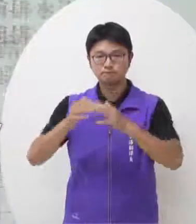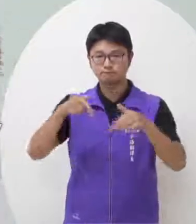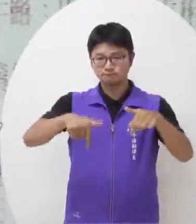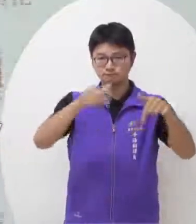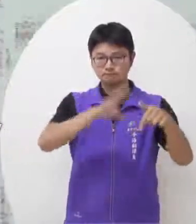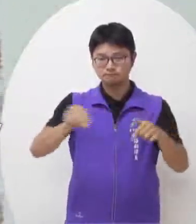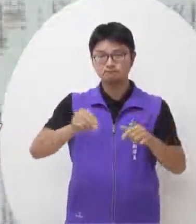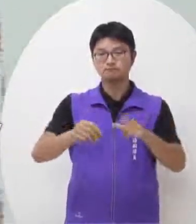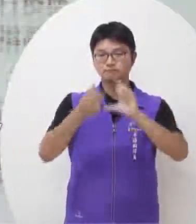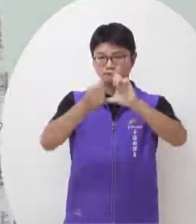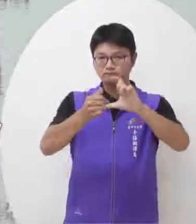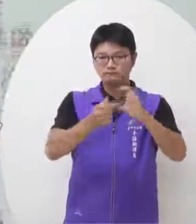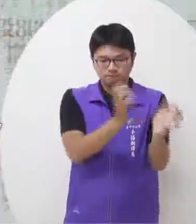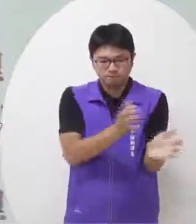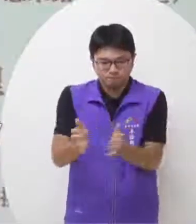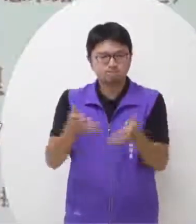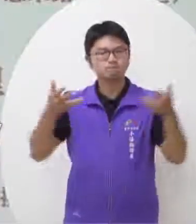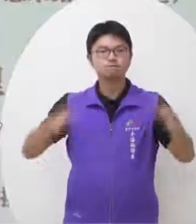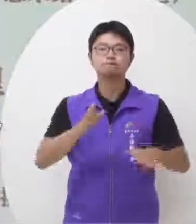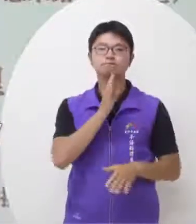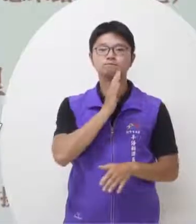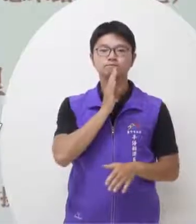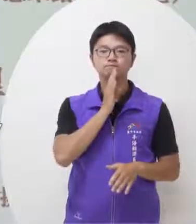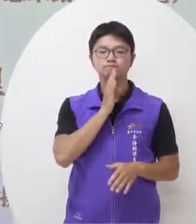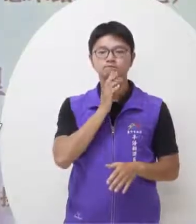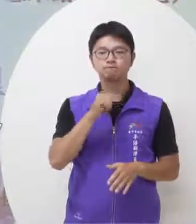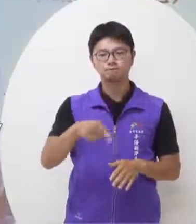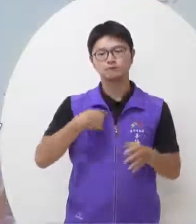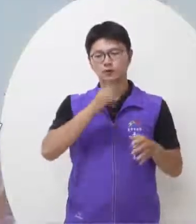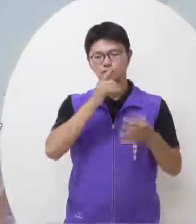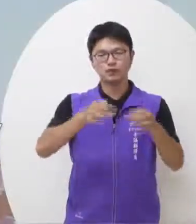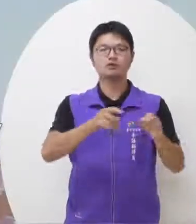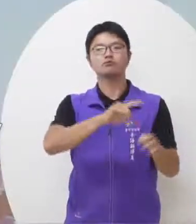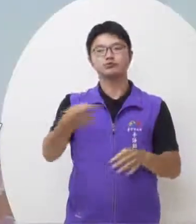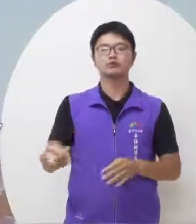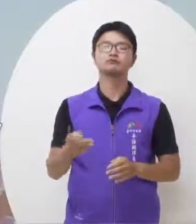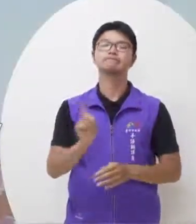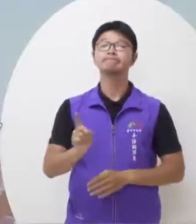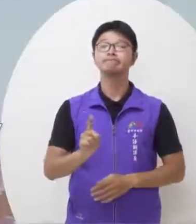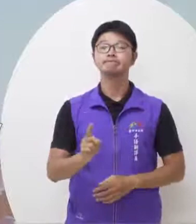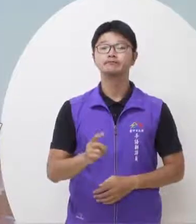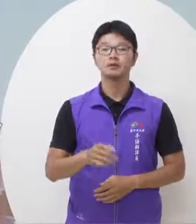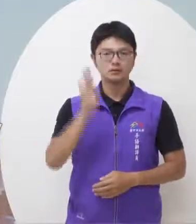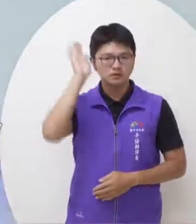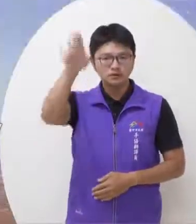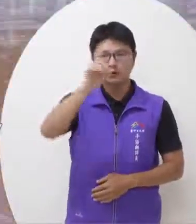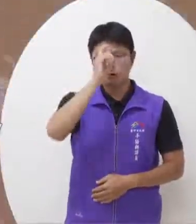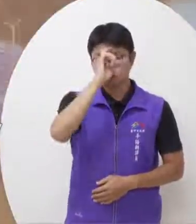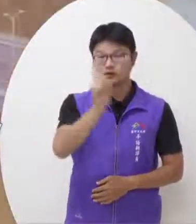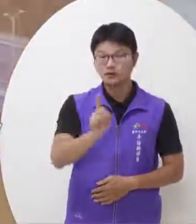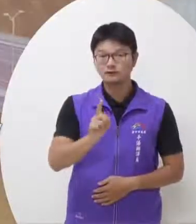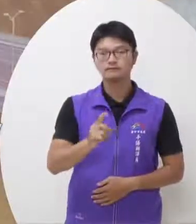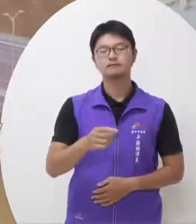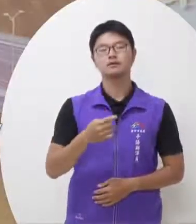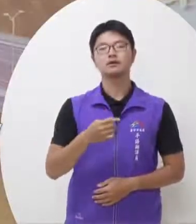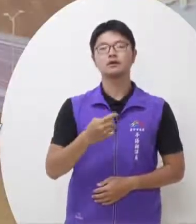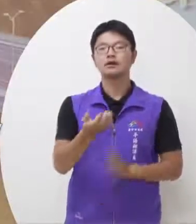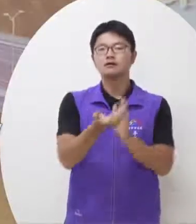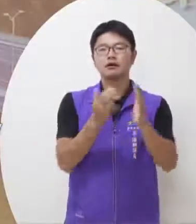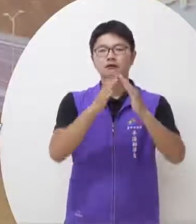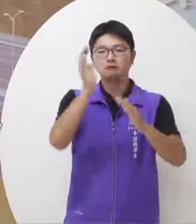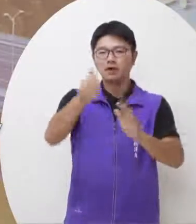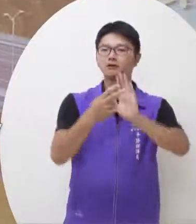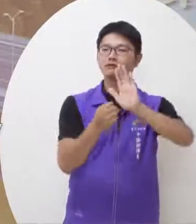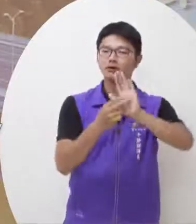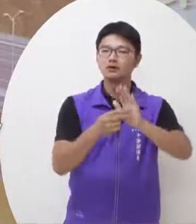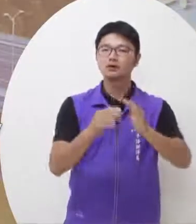区各里的基层建设也非常多这边我就先跳过去在未来展望的部分，那当然包括刚刚市长所说